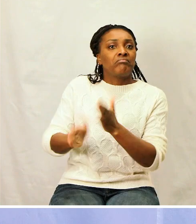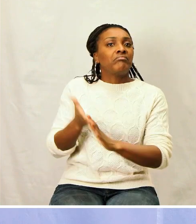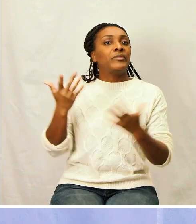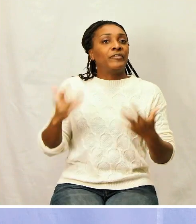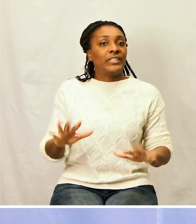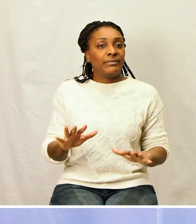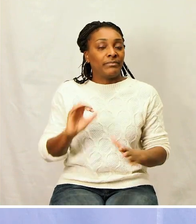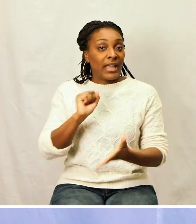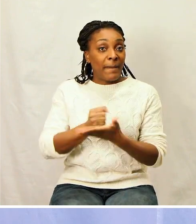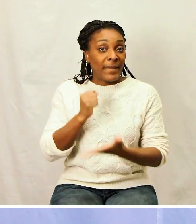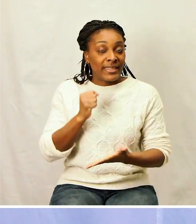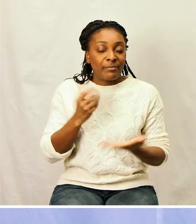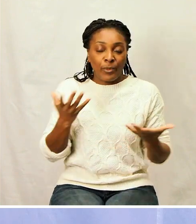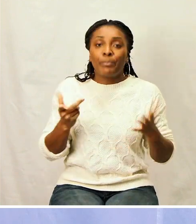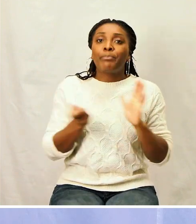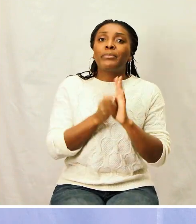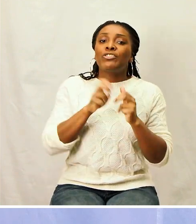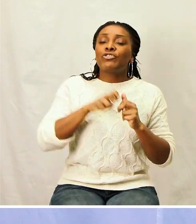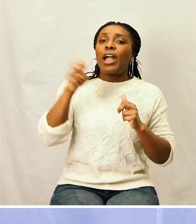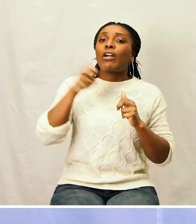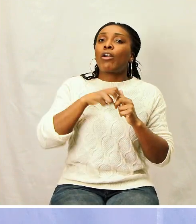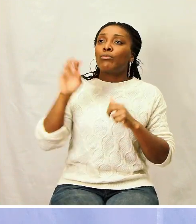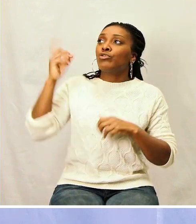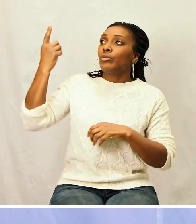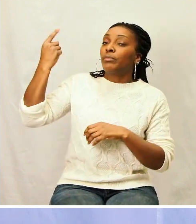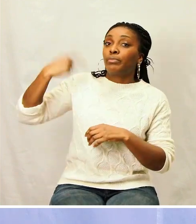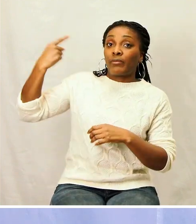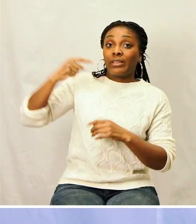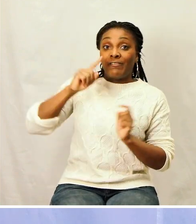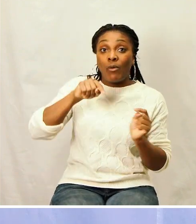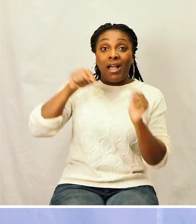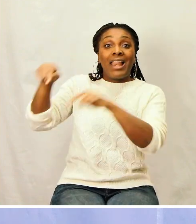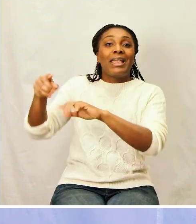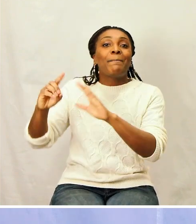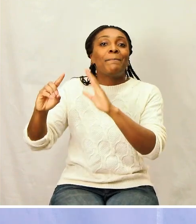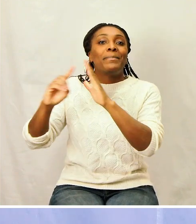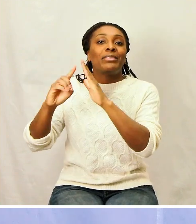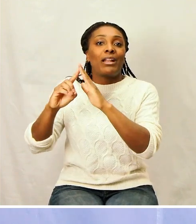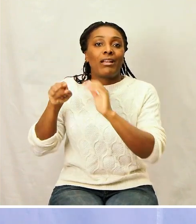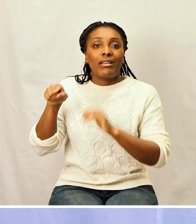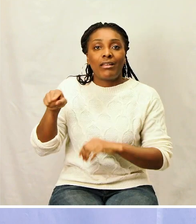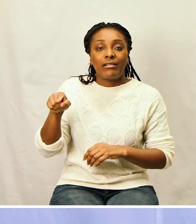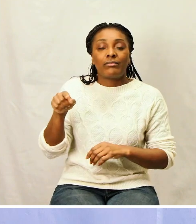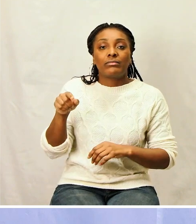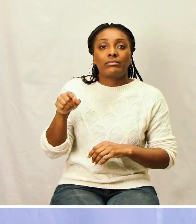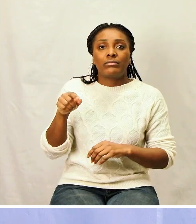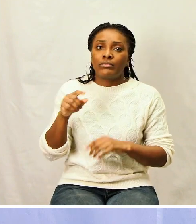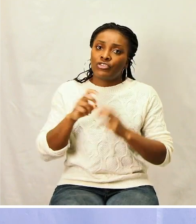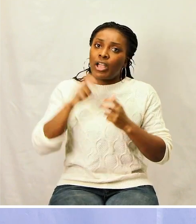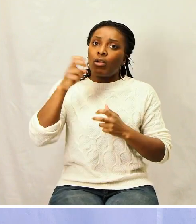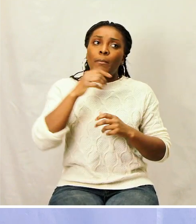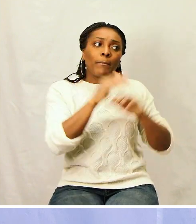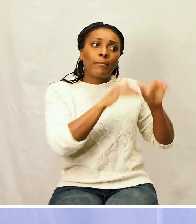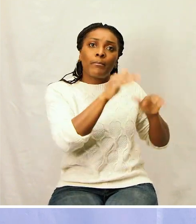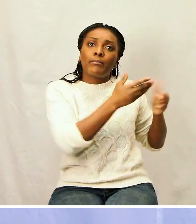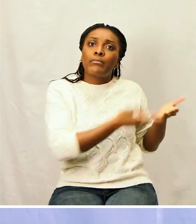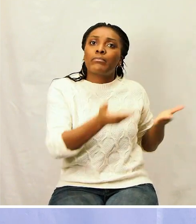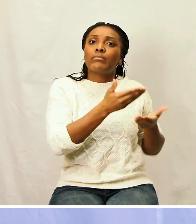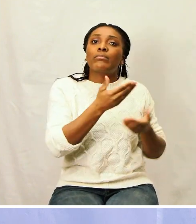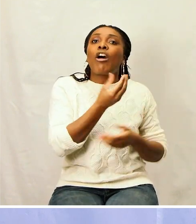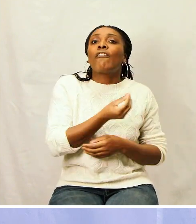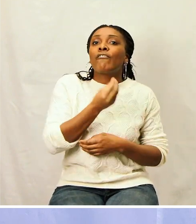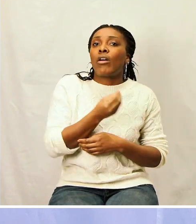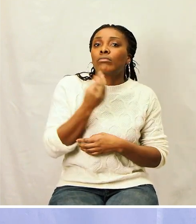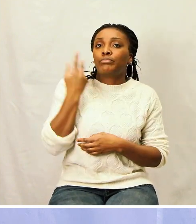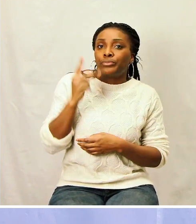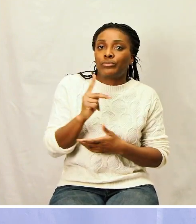reçu l'ordre bien de de se lever de partir de s'installer à Bethel il va se tourner vers ses fils et puis il va leur dire et